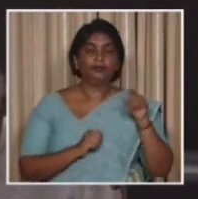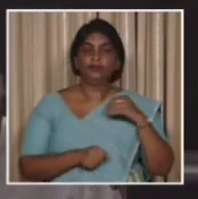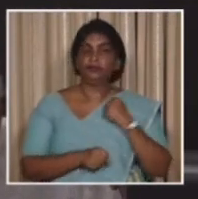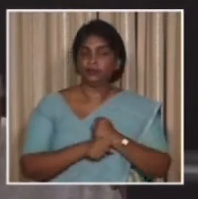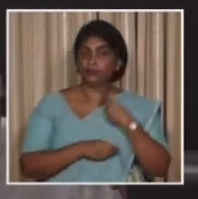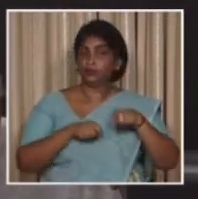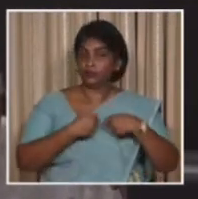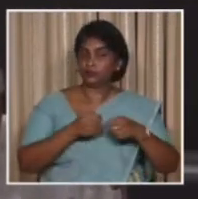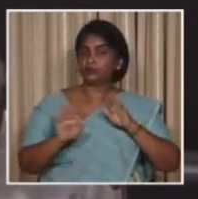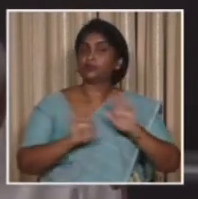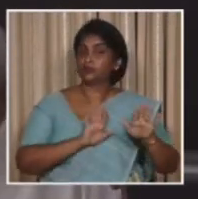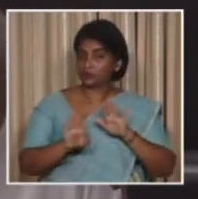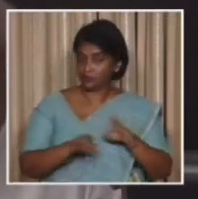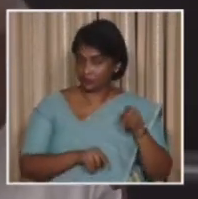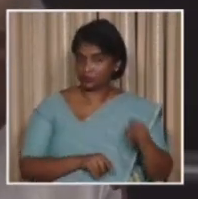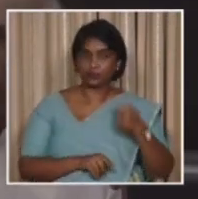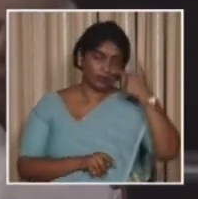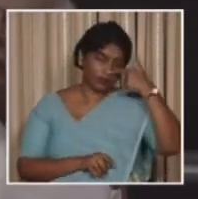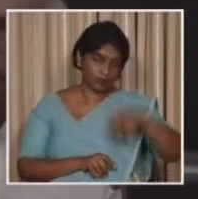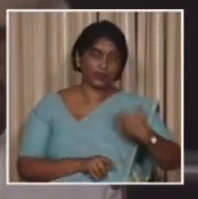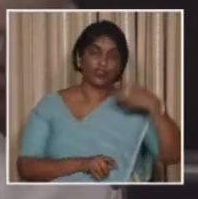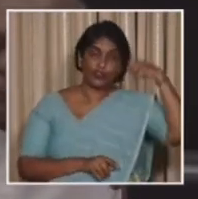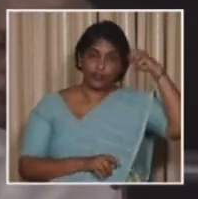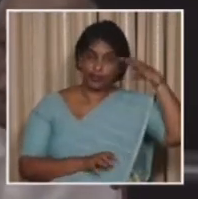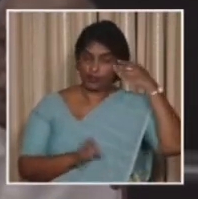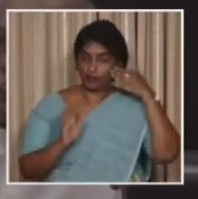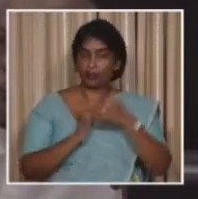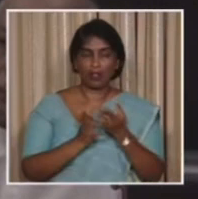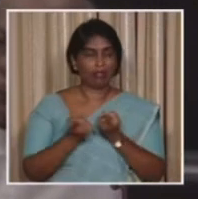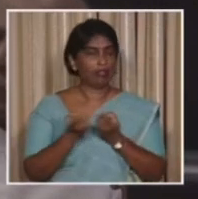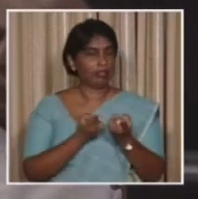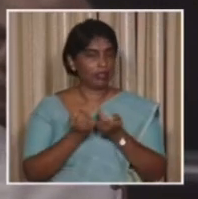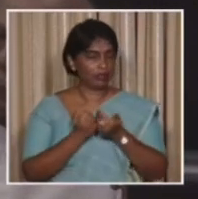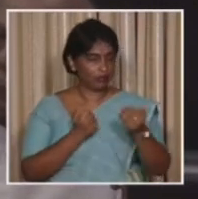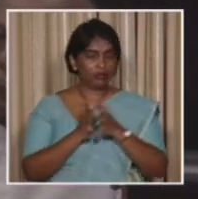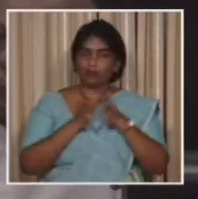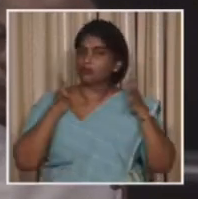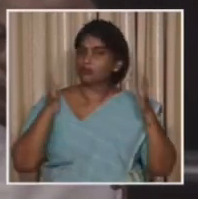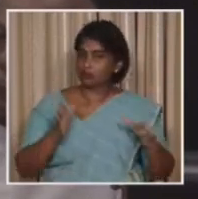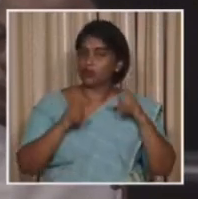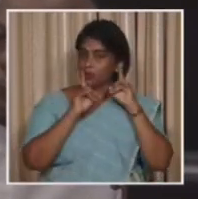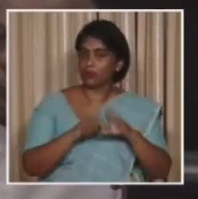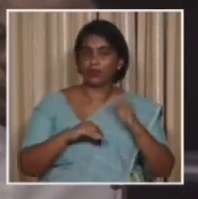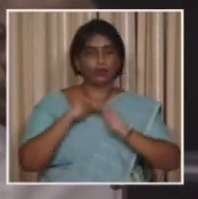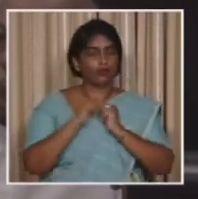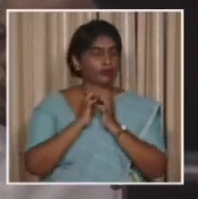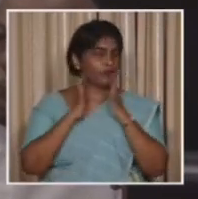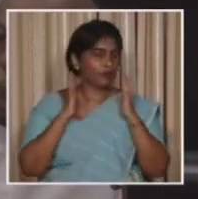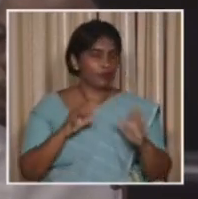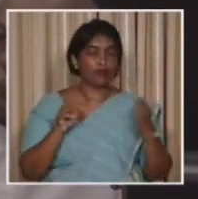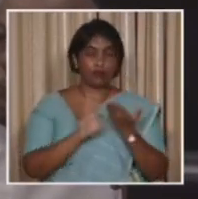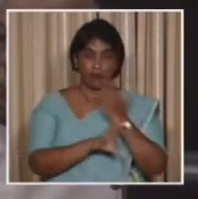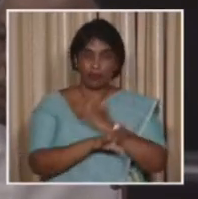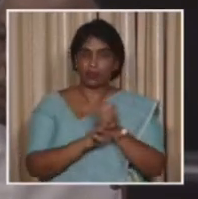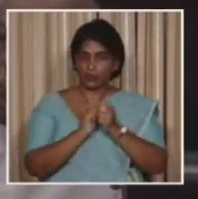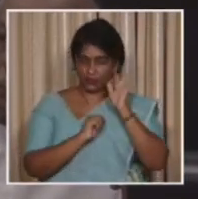රාජ්‍ය වියදම් පාලනය කිරීම, ඛනිජ තෙල්ලා විදු බල ශේෂ්ත්‍රයේ තරංකාරීත්වය පුළුල් කිරීම ආදී කාර්යයන් රැසක් පූර්වයෙන් කළ